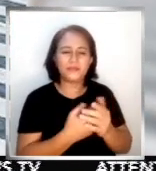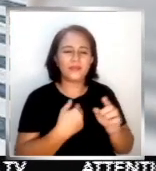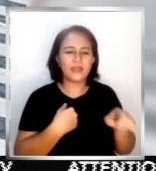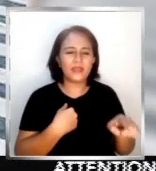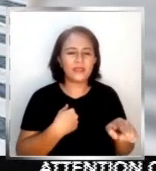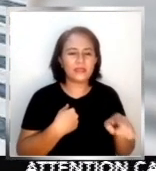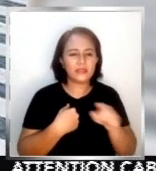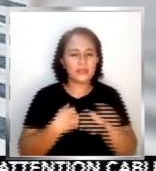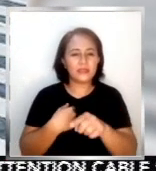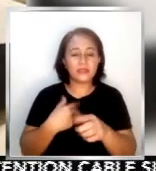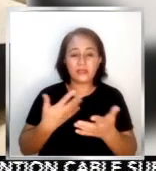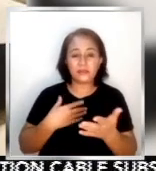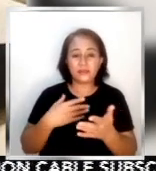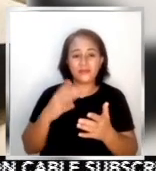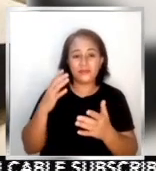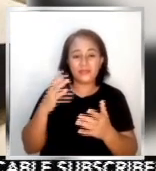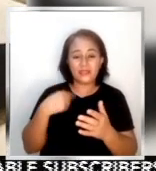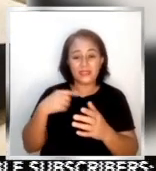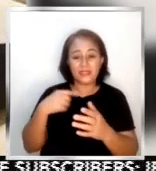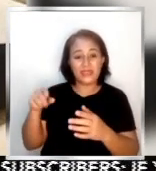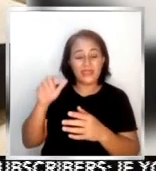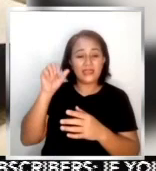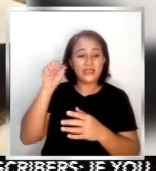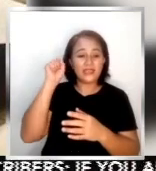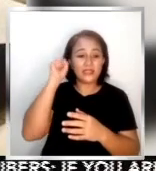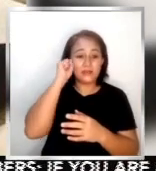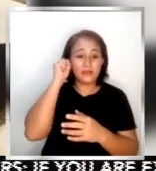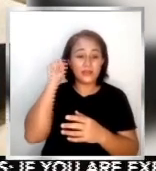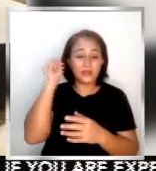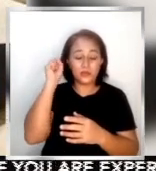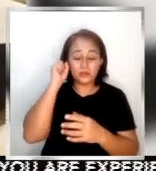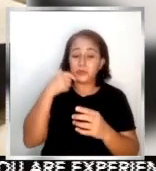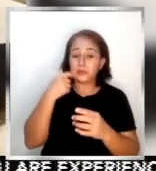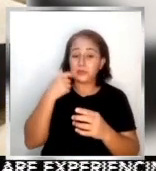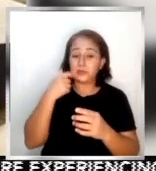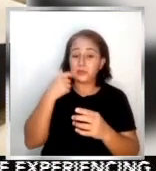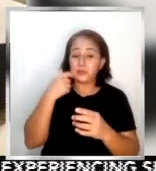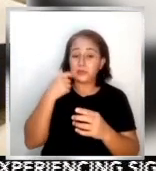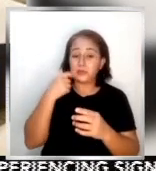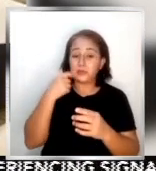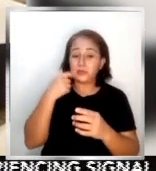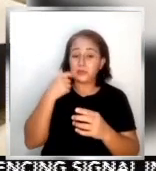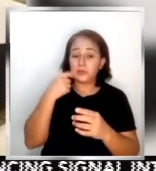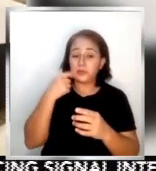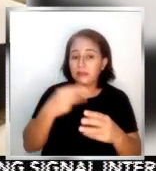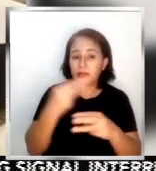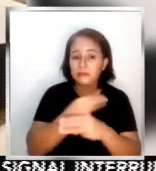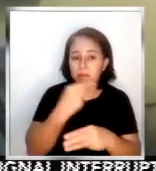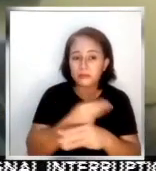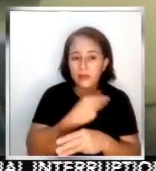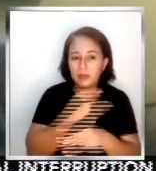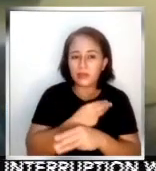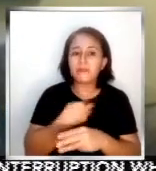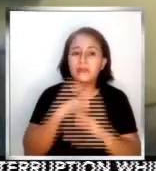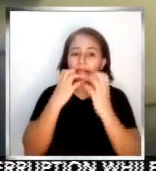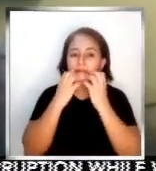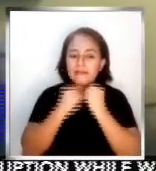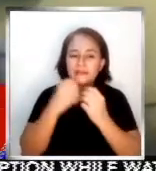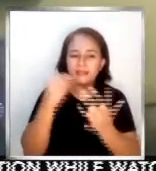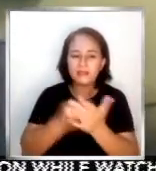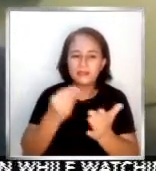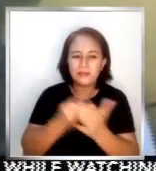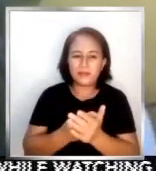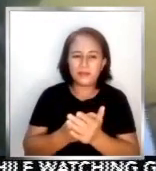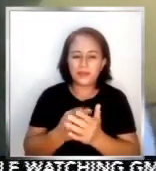Shamsi Supsup na si Naila, hindi lang daw matinik sa math kundi maging sa pagiging smart sa pera. She always asks, how much is